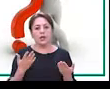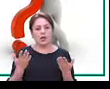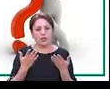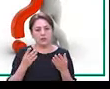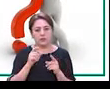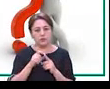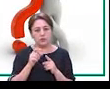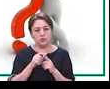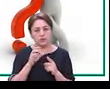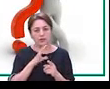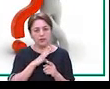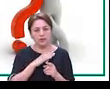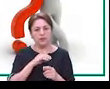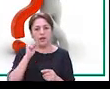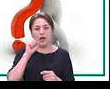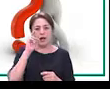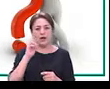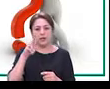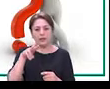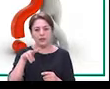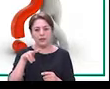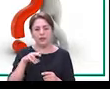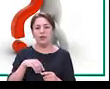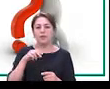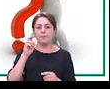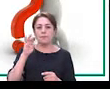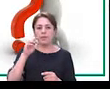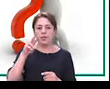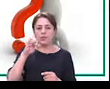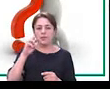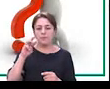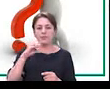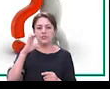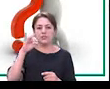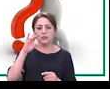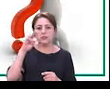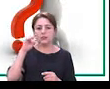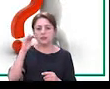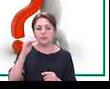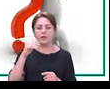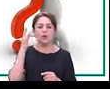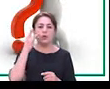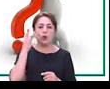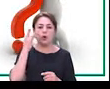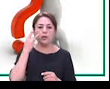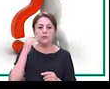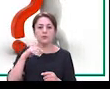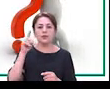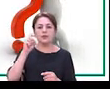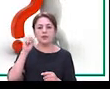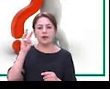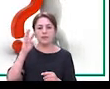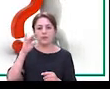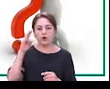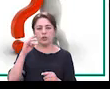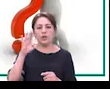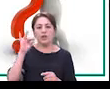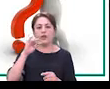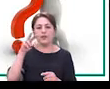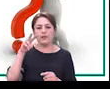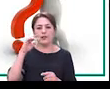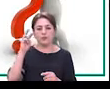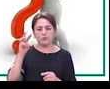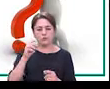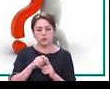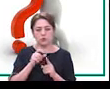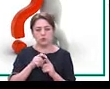Qanday so'zlar ekan? Aql, bilim, sinf, doim, zamon, ilm